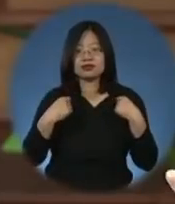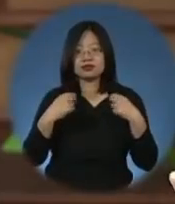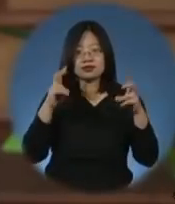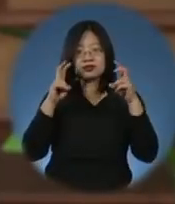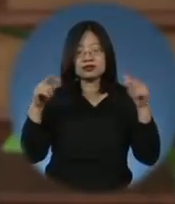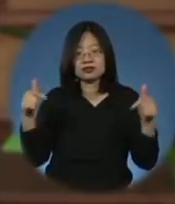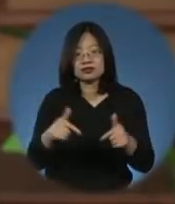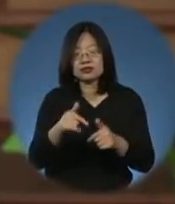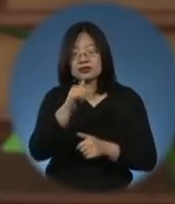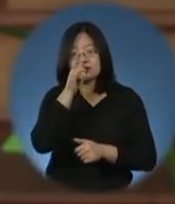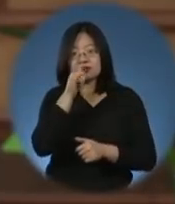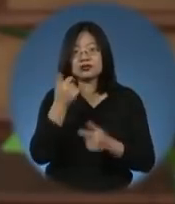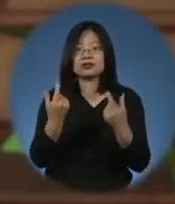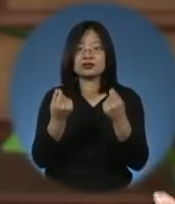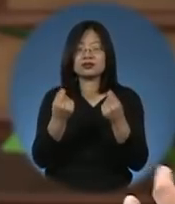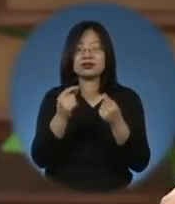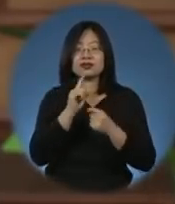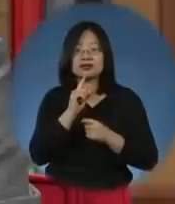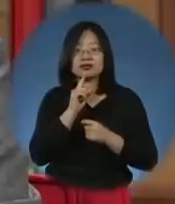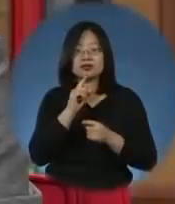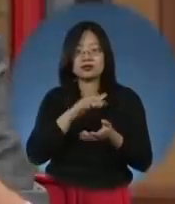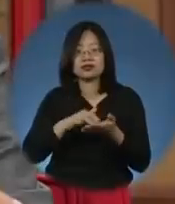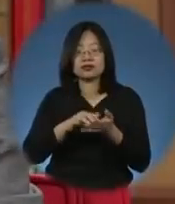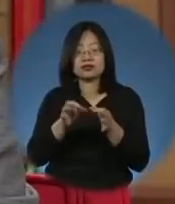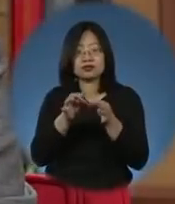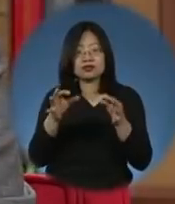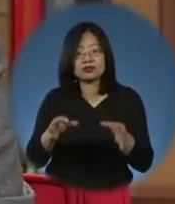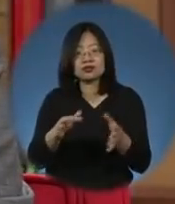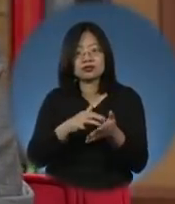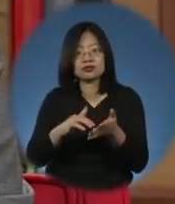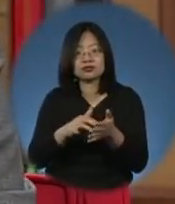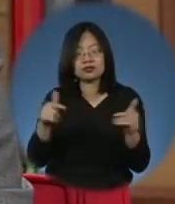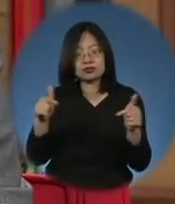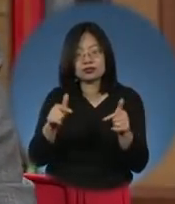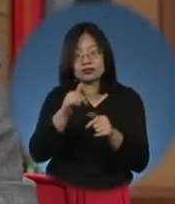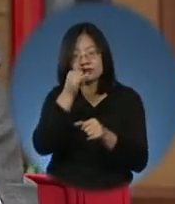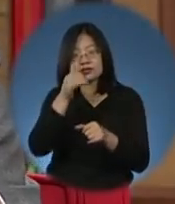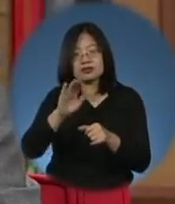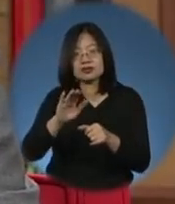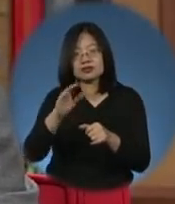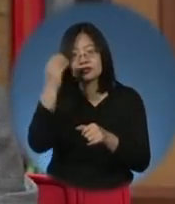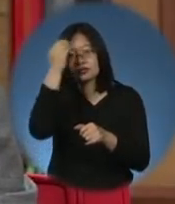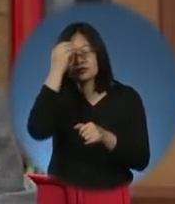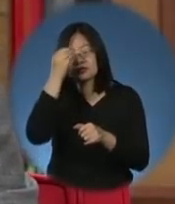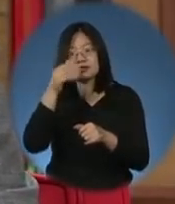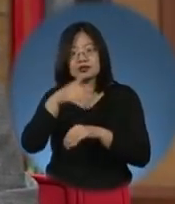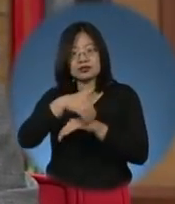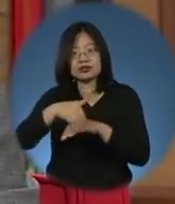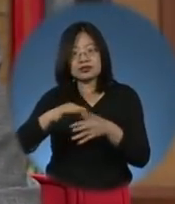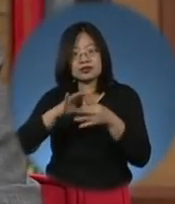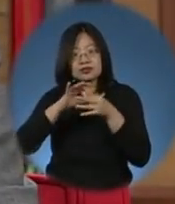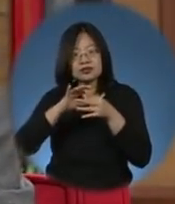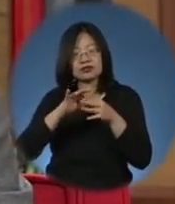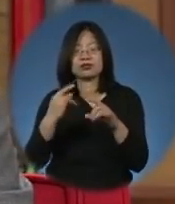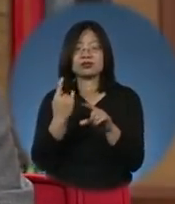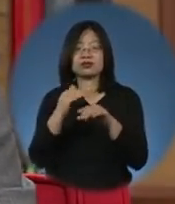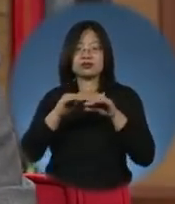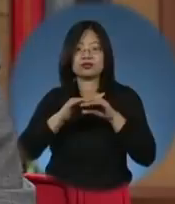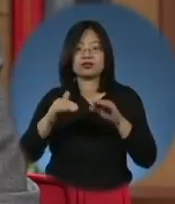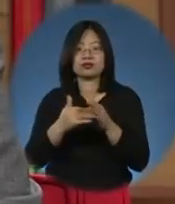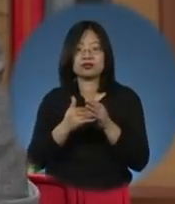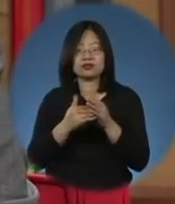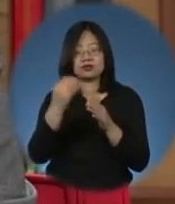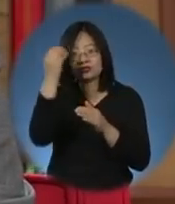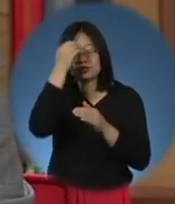줄어들어야 되고 그러니까 이게 이런 겁니다. 숫자가 그동안 숫자가 줄어들어도 고급화 전략을 통해서 헤쳐나왔습니다. 근데